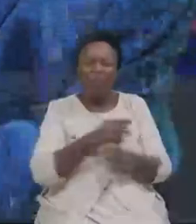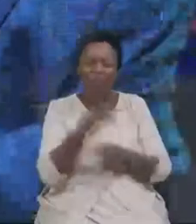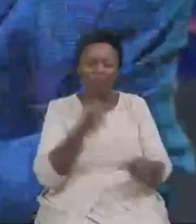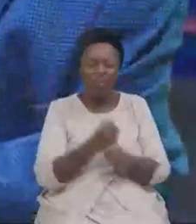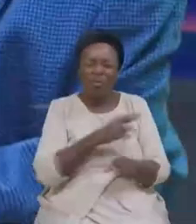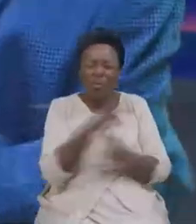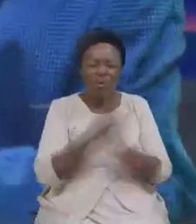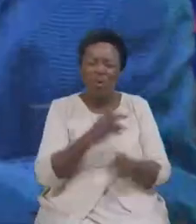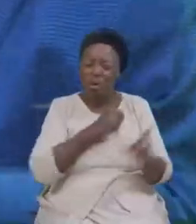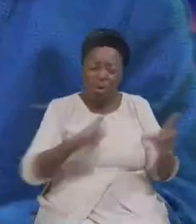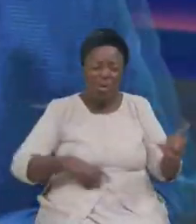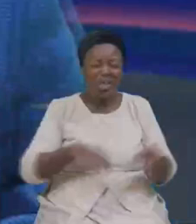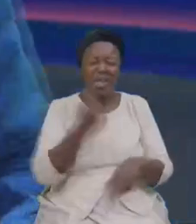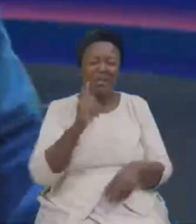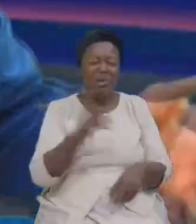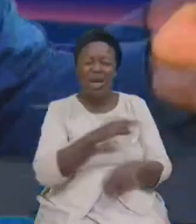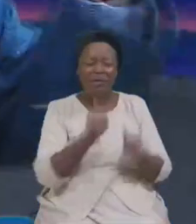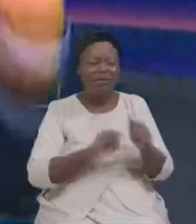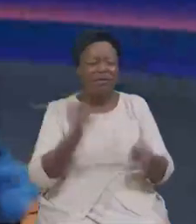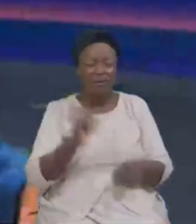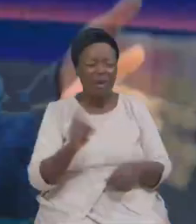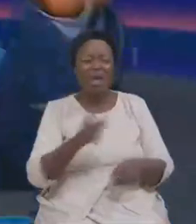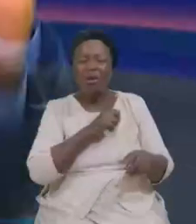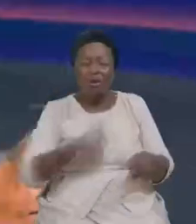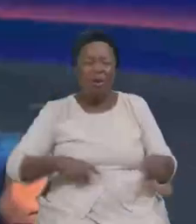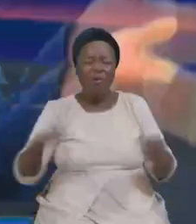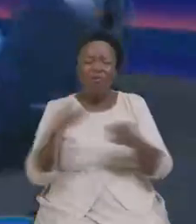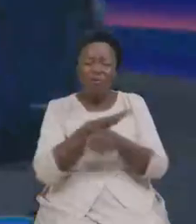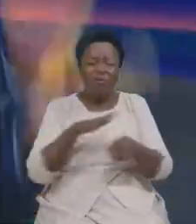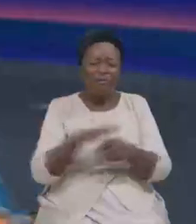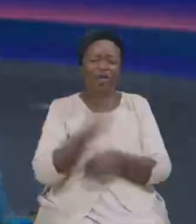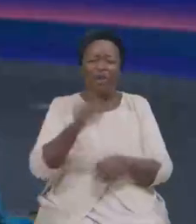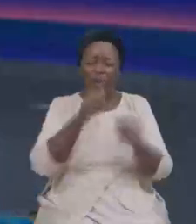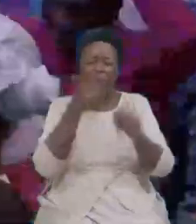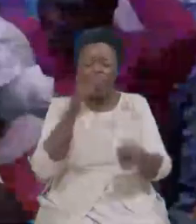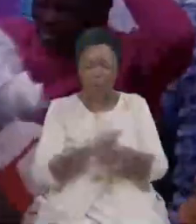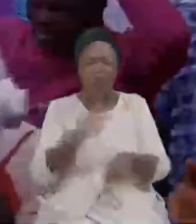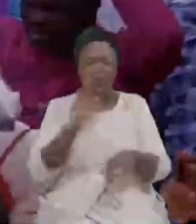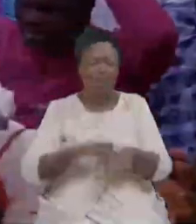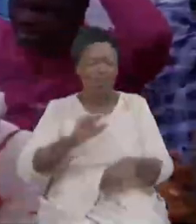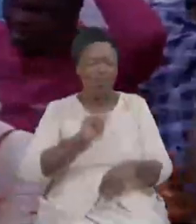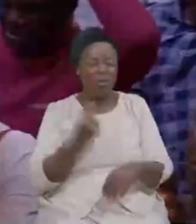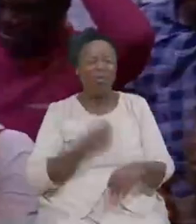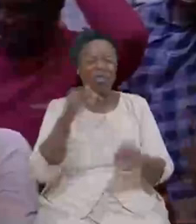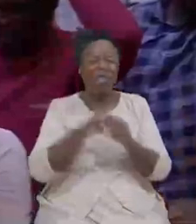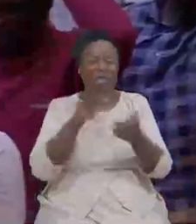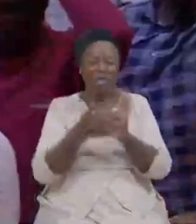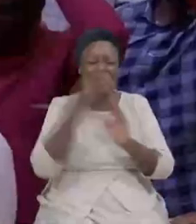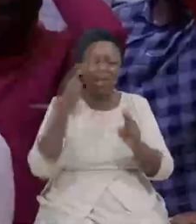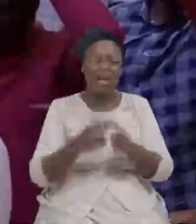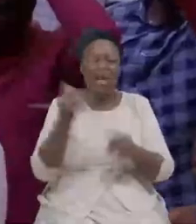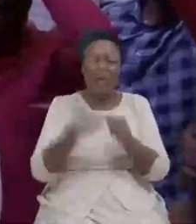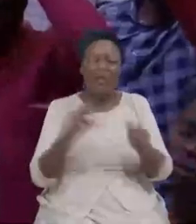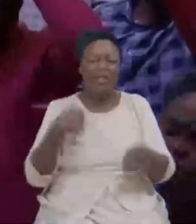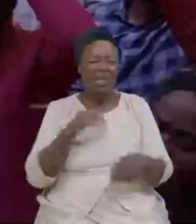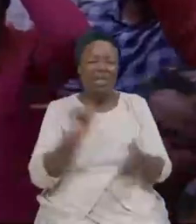aille partout maintenant, touche-les, accomplis tes promesses au nom de Jésus. Tous ceux qui t'ont demandé, tous ceux qui ont